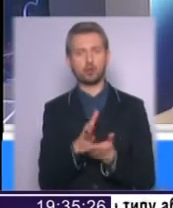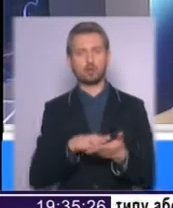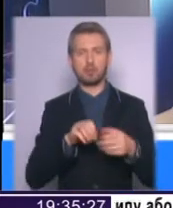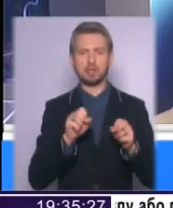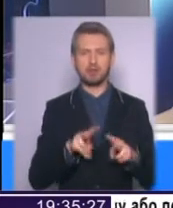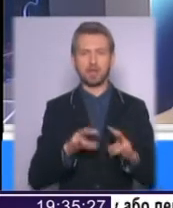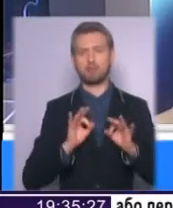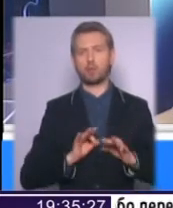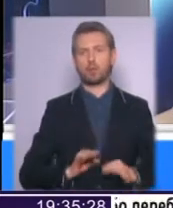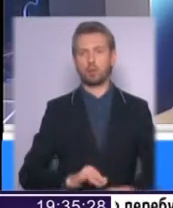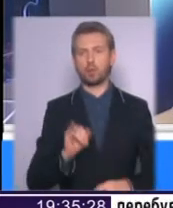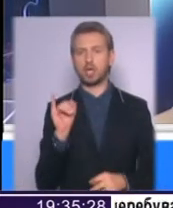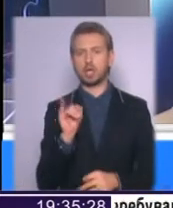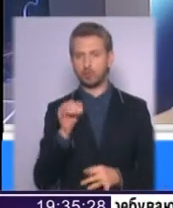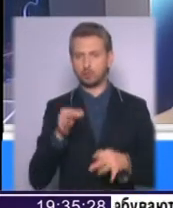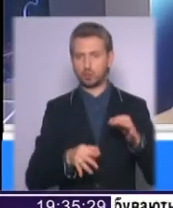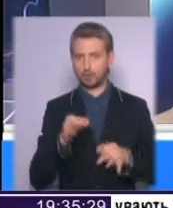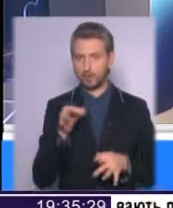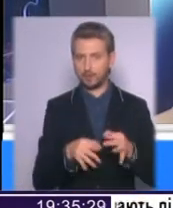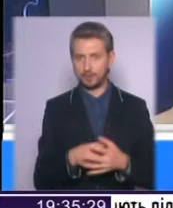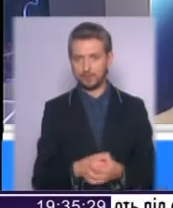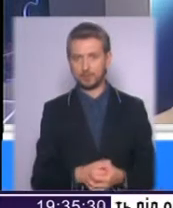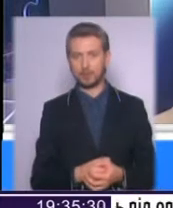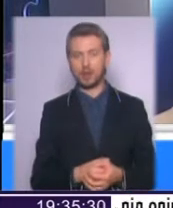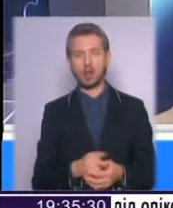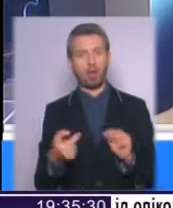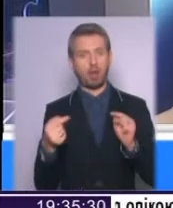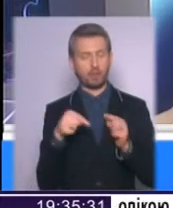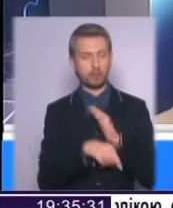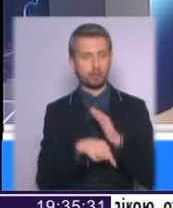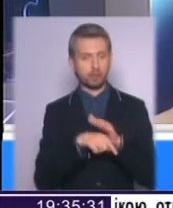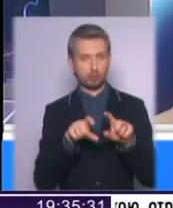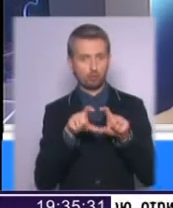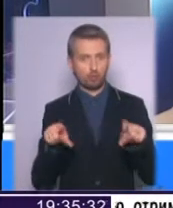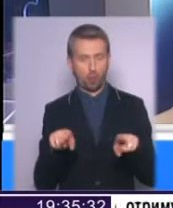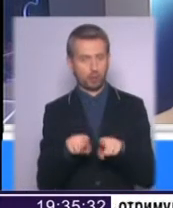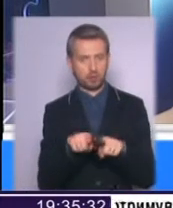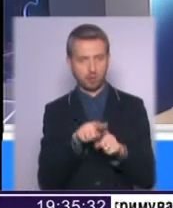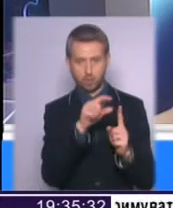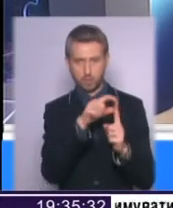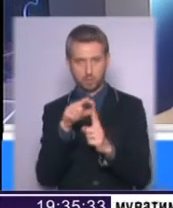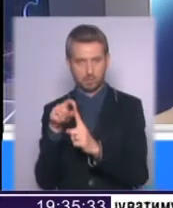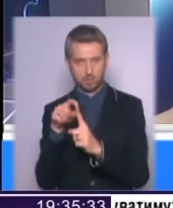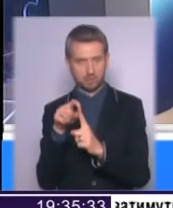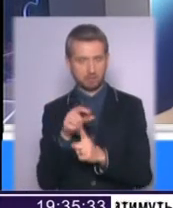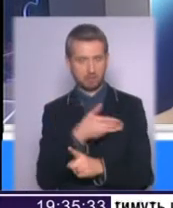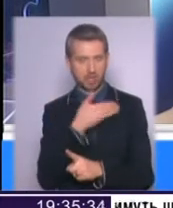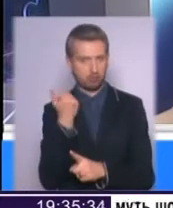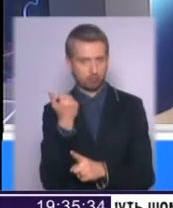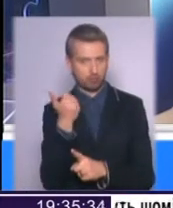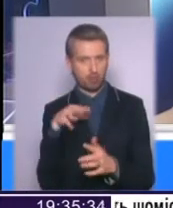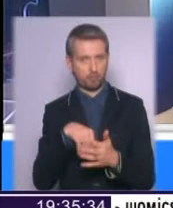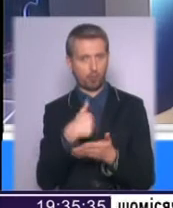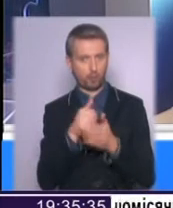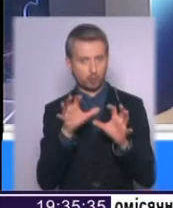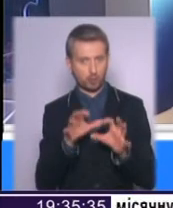прокуратура та і суди. А антикорупційного бюро такої силової структури не існує в Конституції.